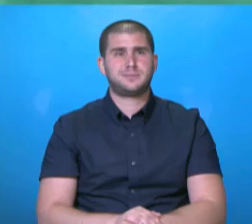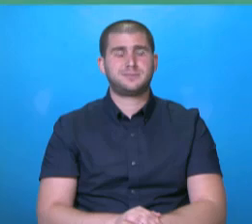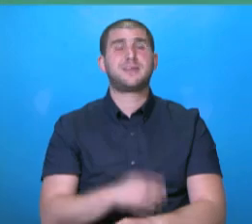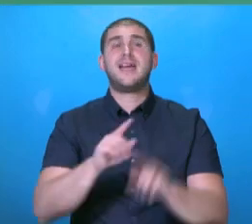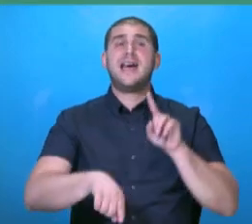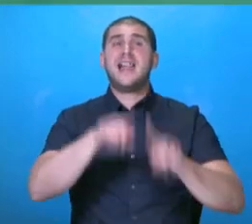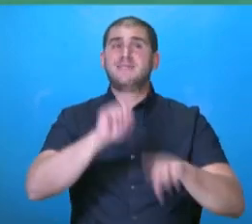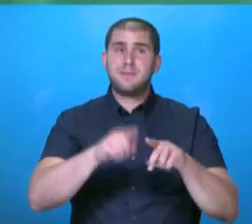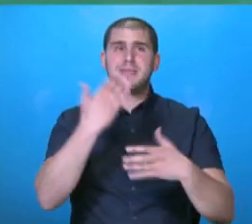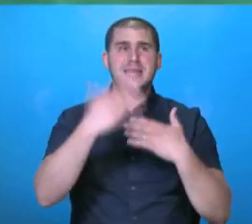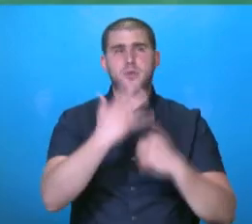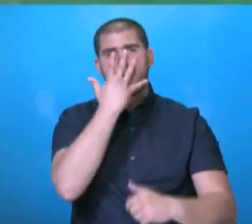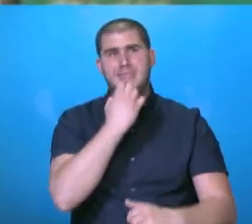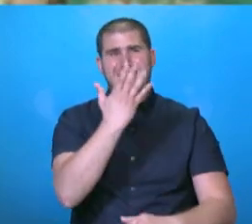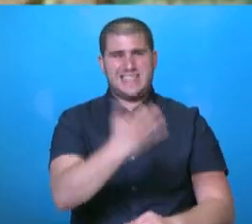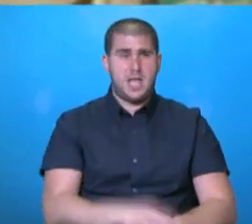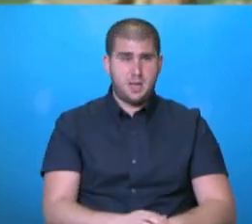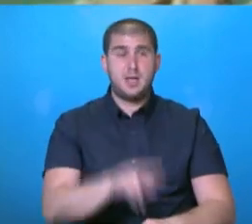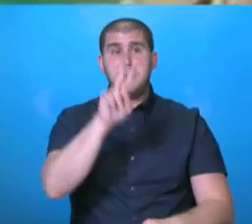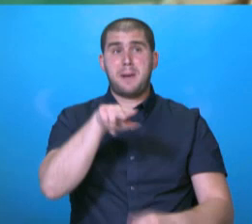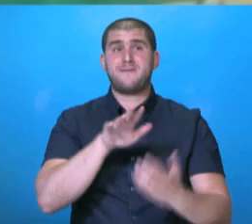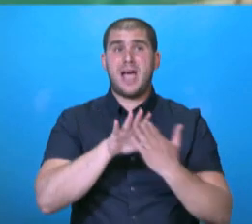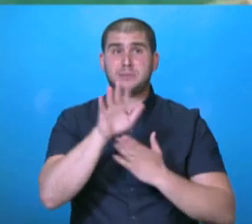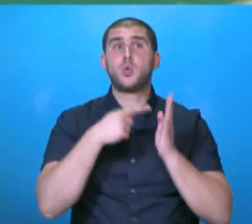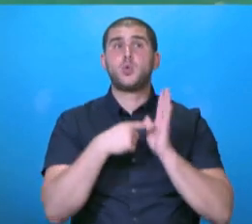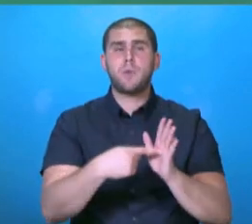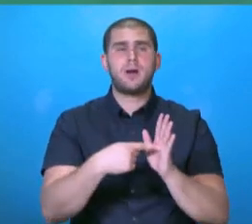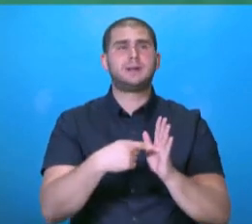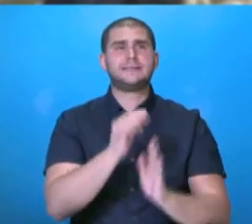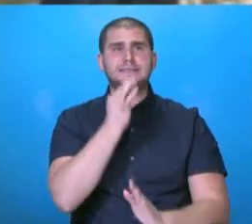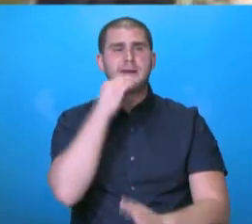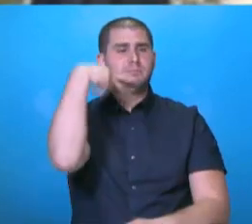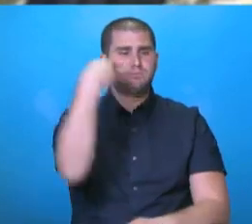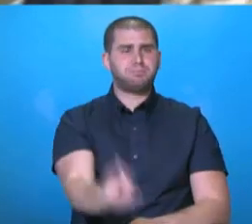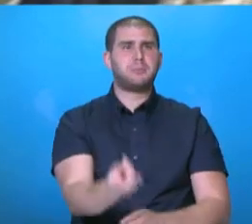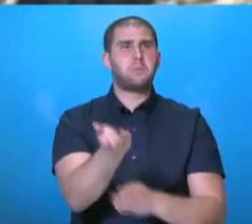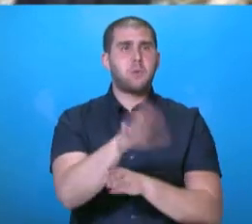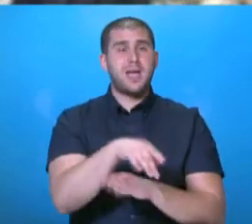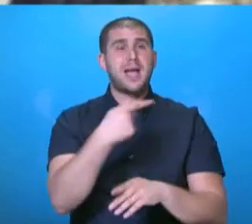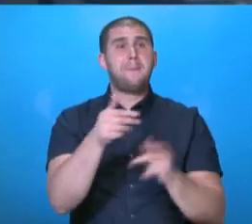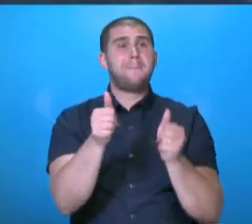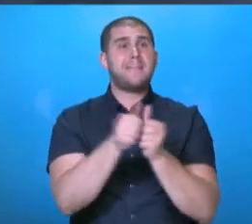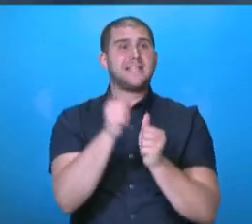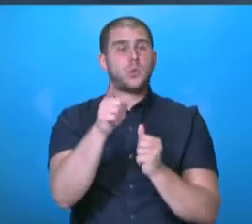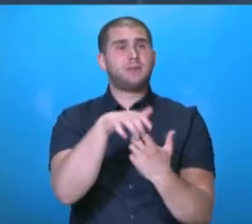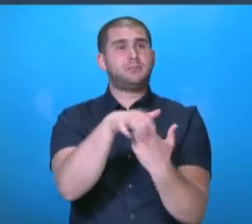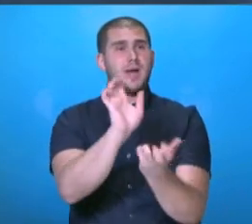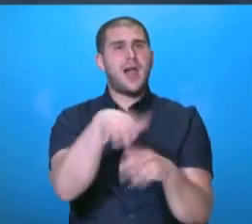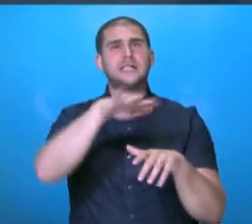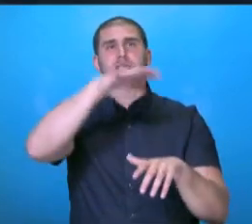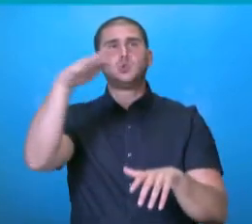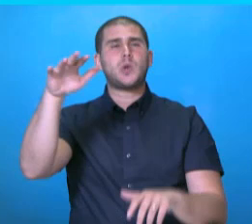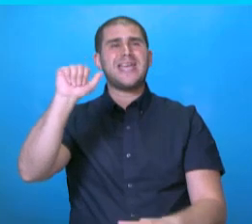לפעמים הן מסתיימות בטרגדיה. ב-2015 למשל נפלה צעירה אל מותה לאחר שבן זוגה הציע לה ניסויים על צוק